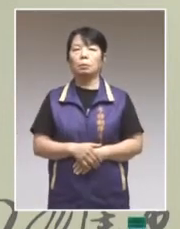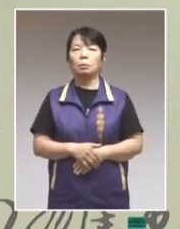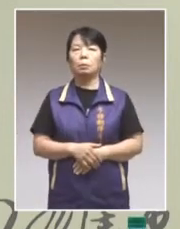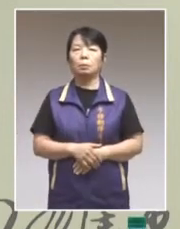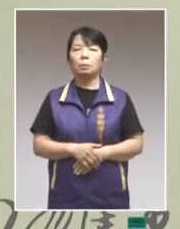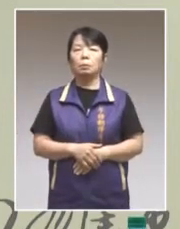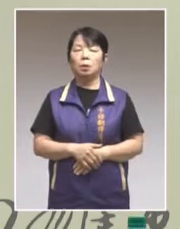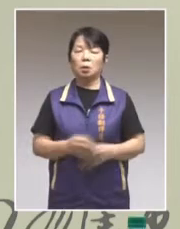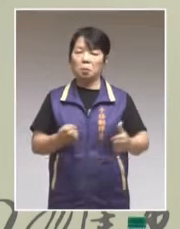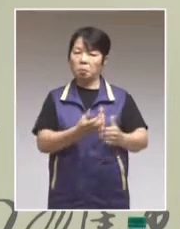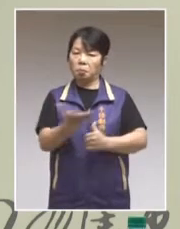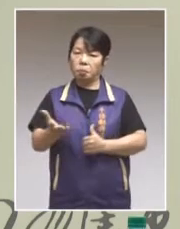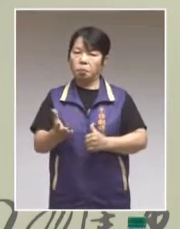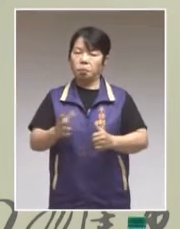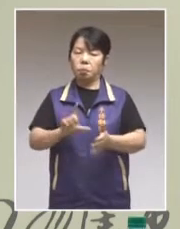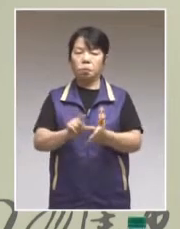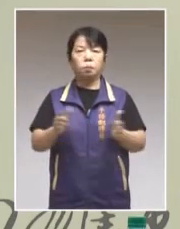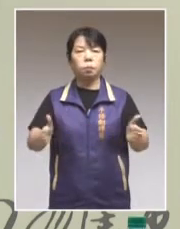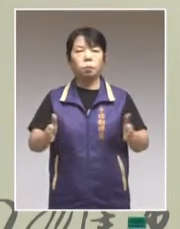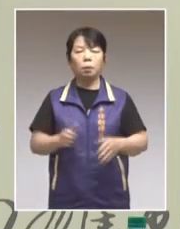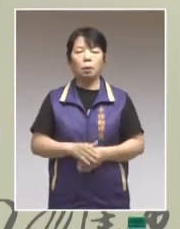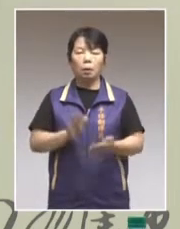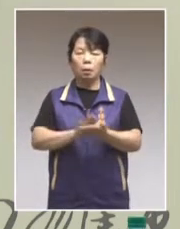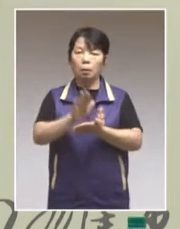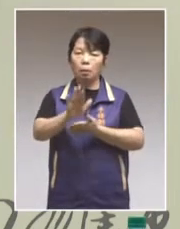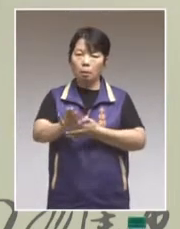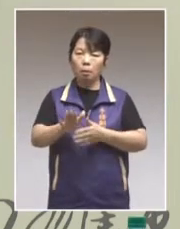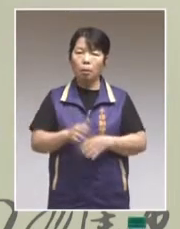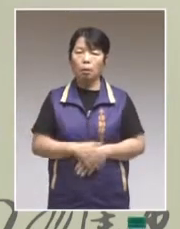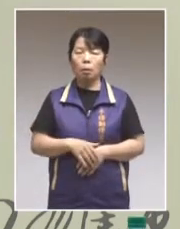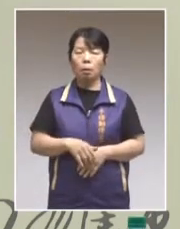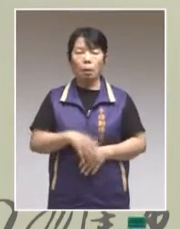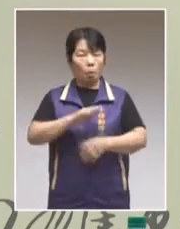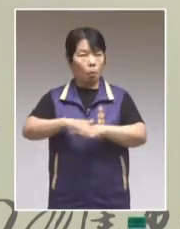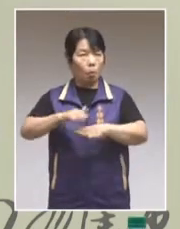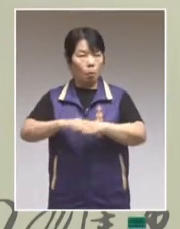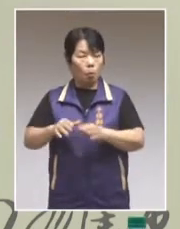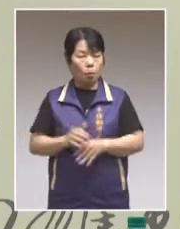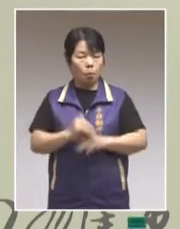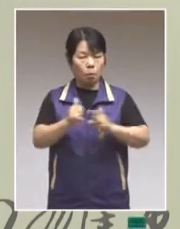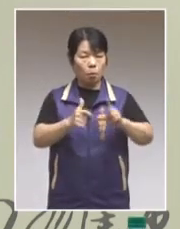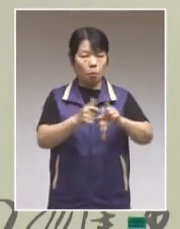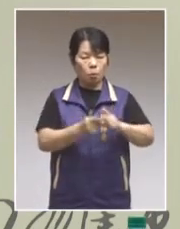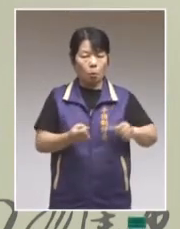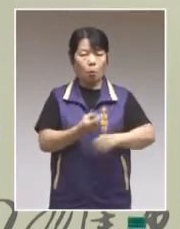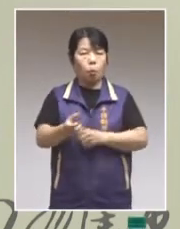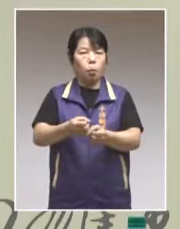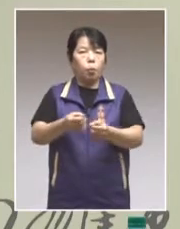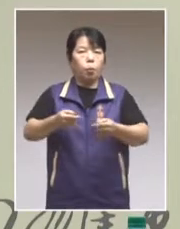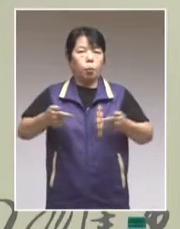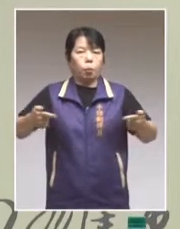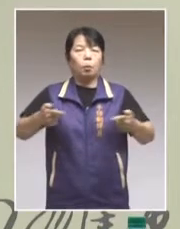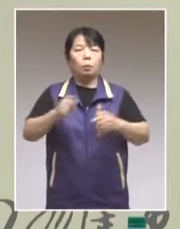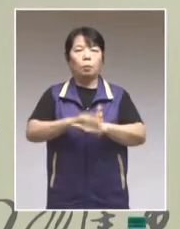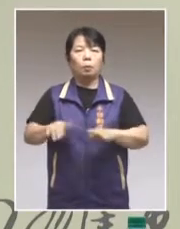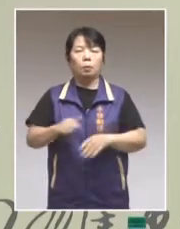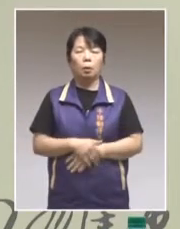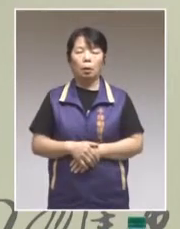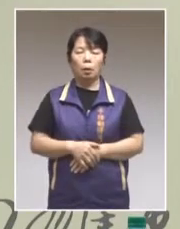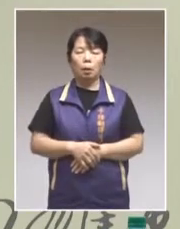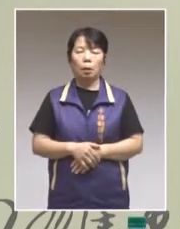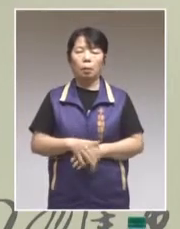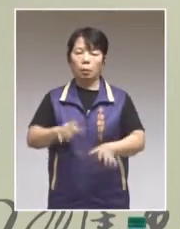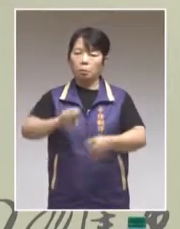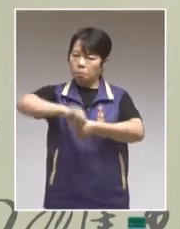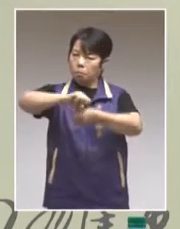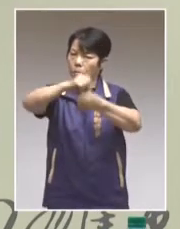这个传染的一个期间，所以我们会越来越多的社区传播的风险，个案数也会增加。这